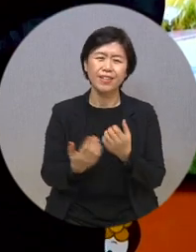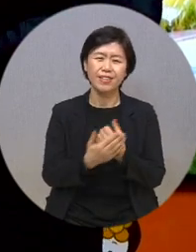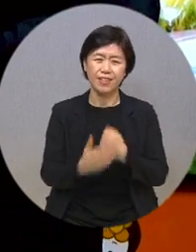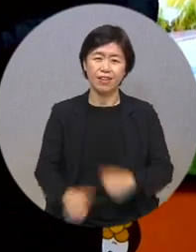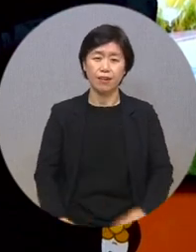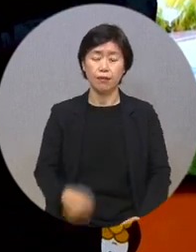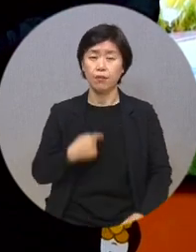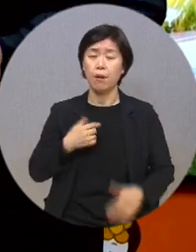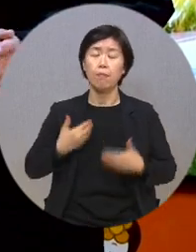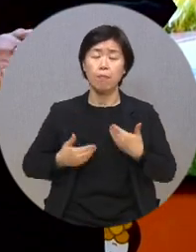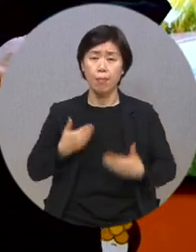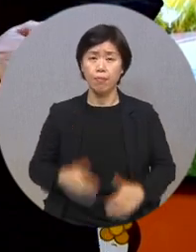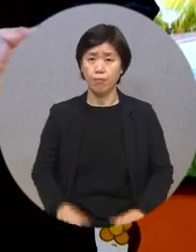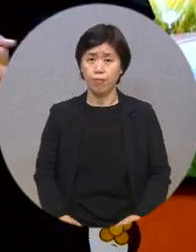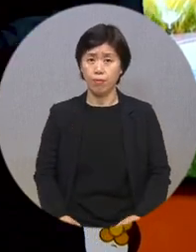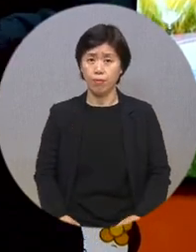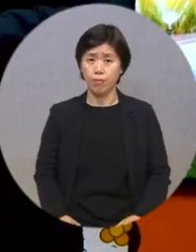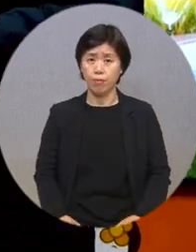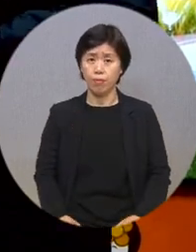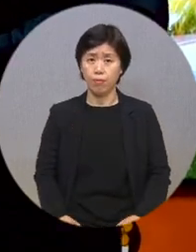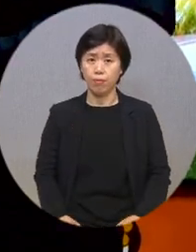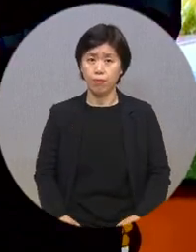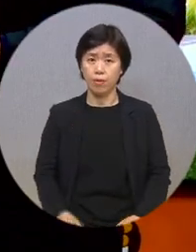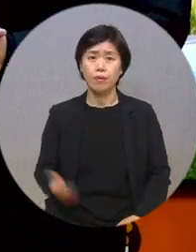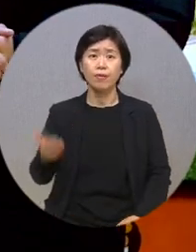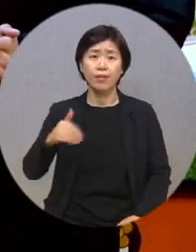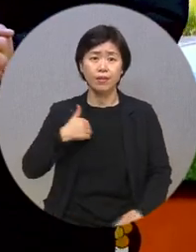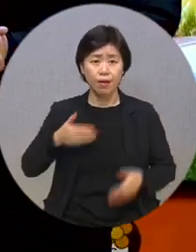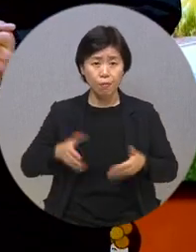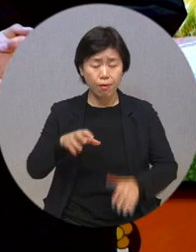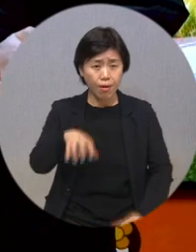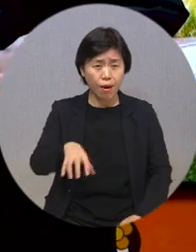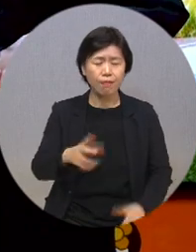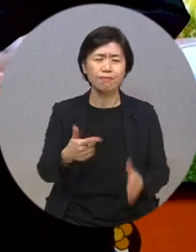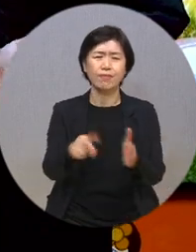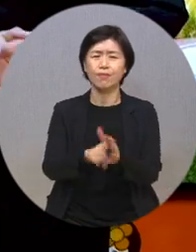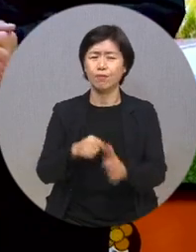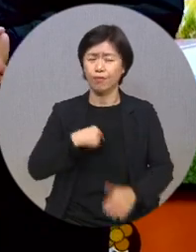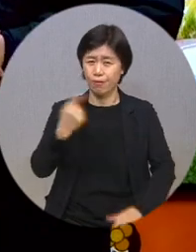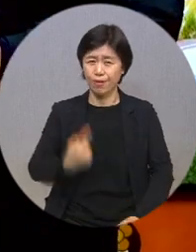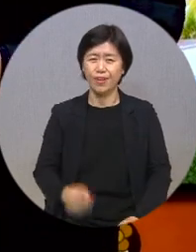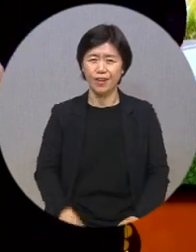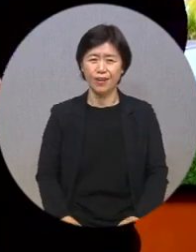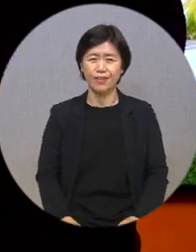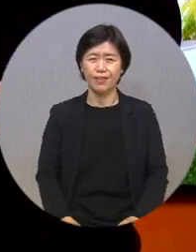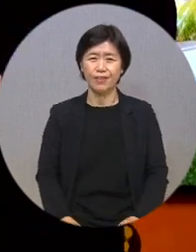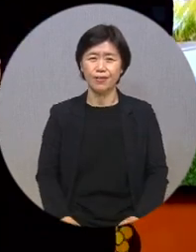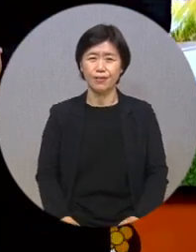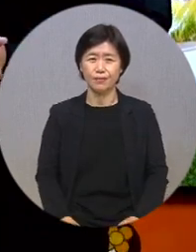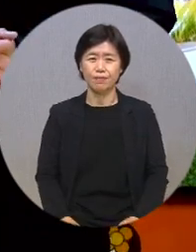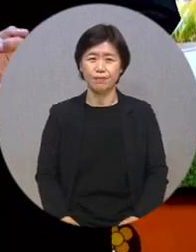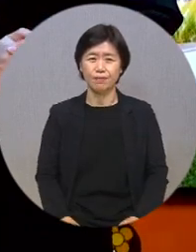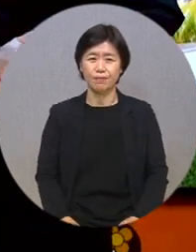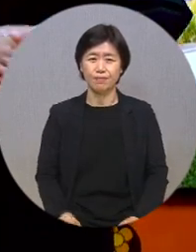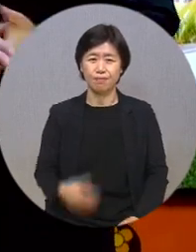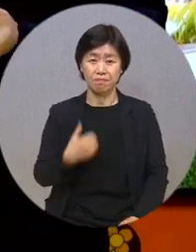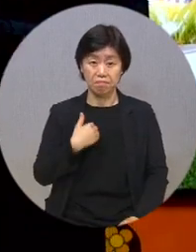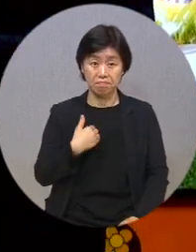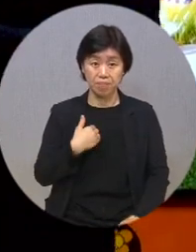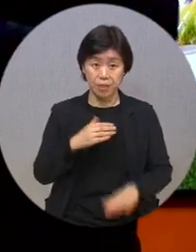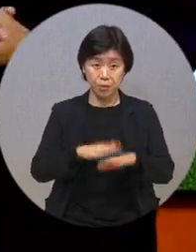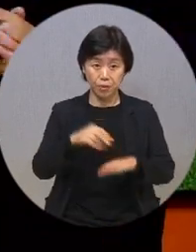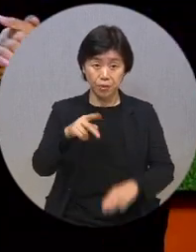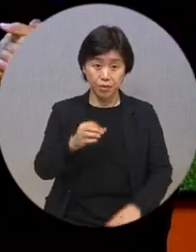바쁜 사람이에요. 무대 바쁜 사람. 그래도 내 고향을 위해서 죽어라 왔습니다. 채팅 서영춘